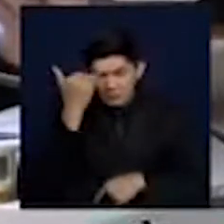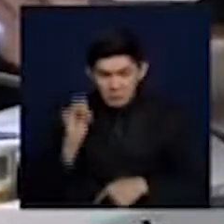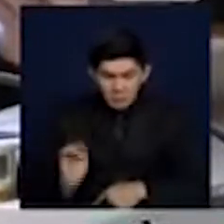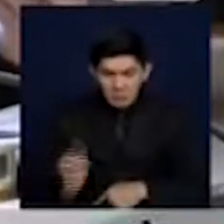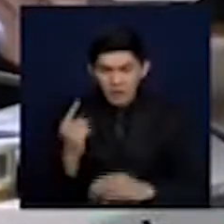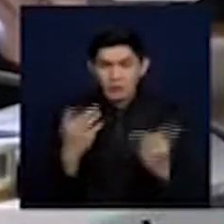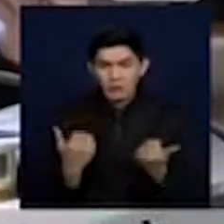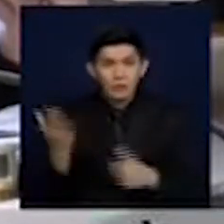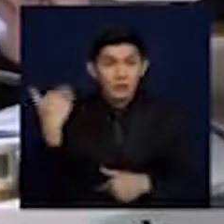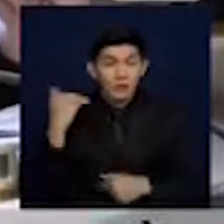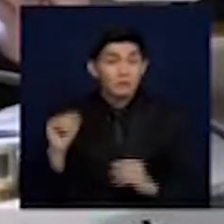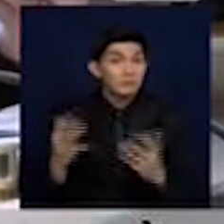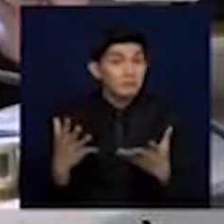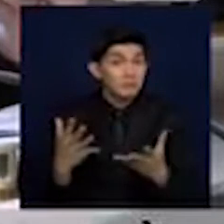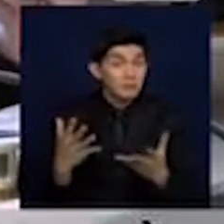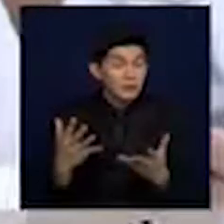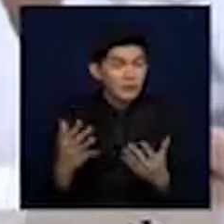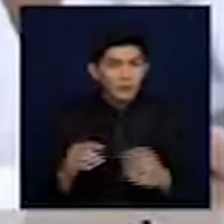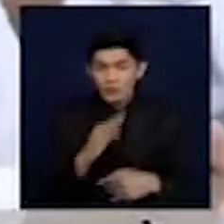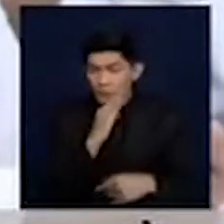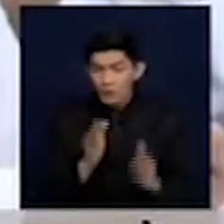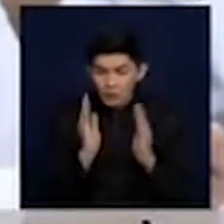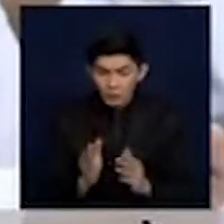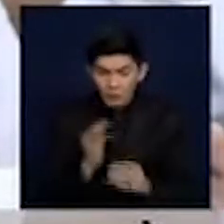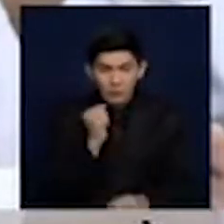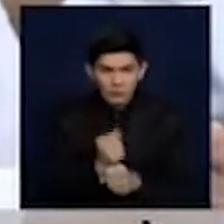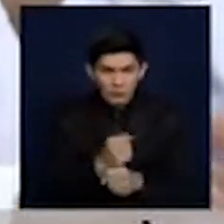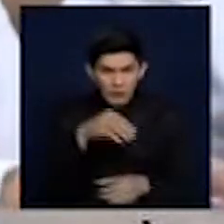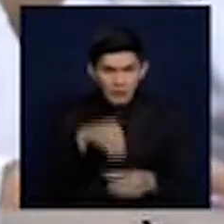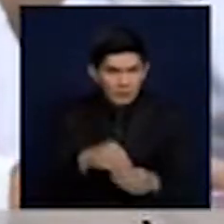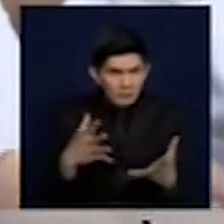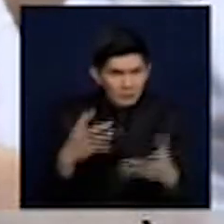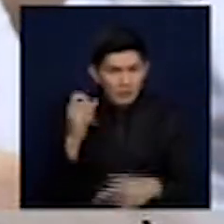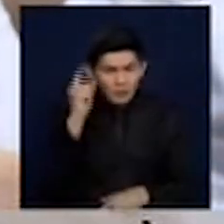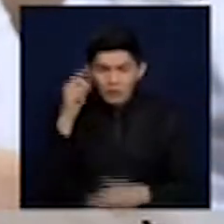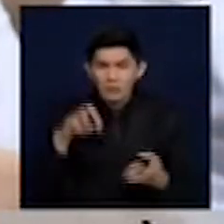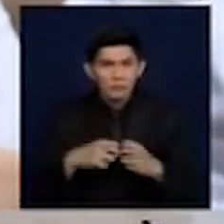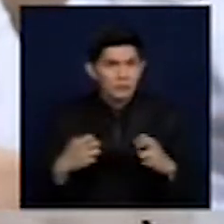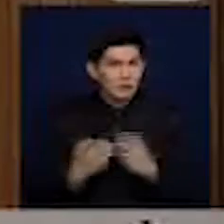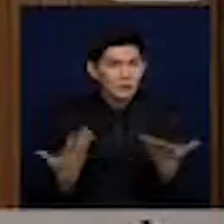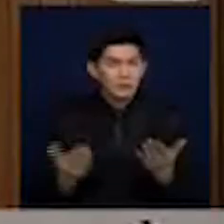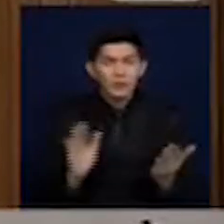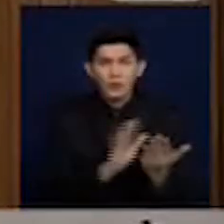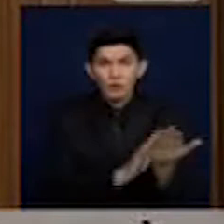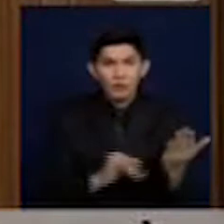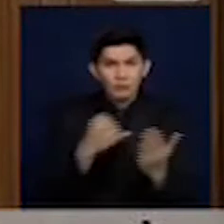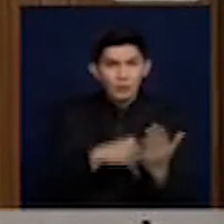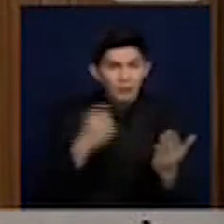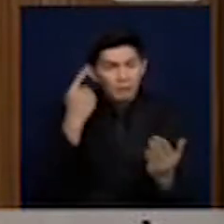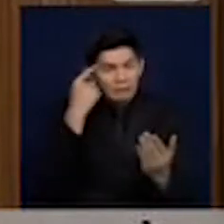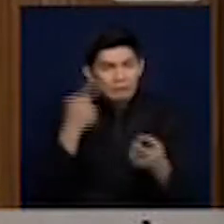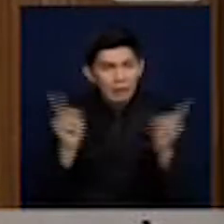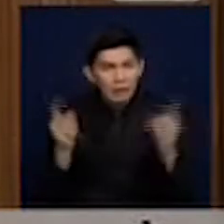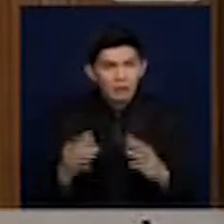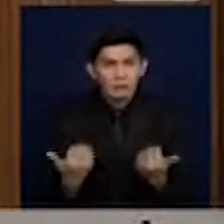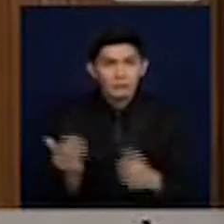ไม่เคยมีมาก่อนและเมื่อไม่ใช้คนในพื้นที่มาทำงานอาจไม่เข้าใจปัญหาของแต่ละจังหวัดได้ขณะที่นายสมชัย